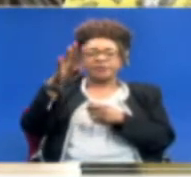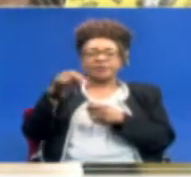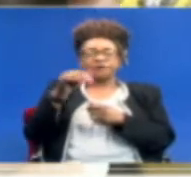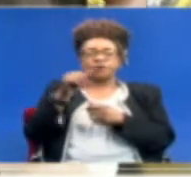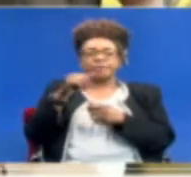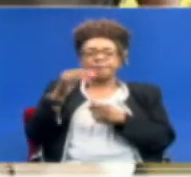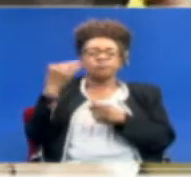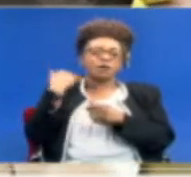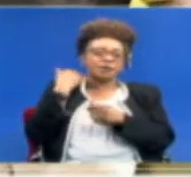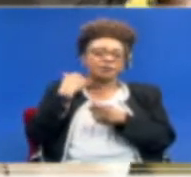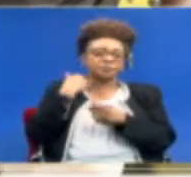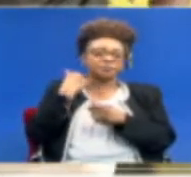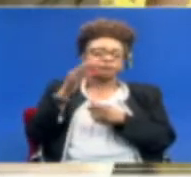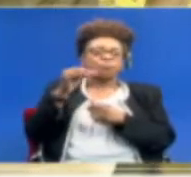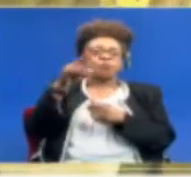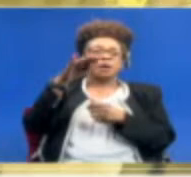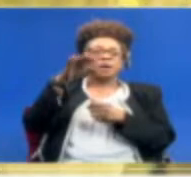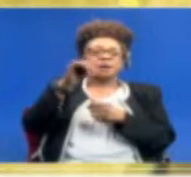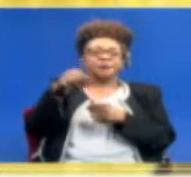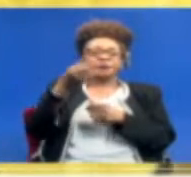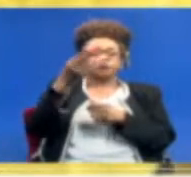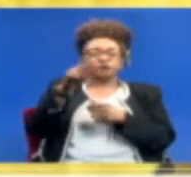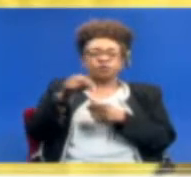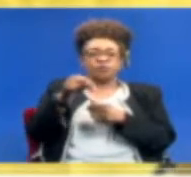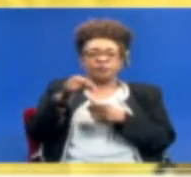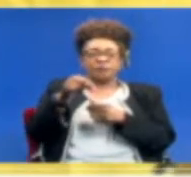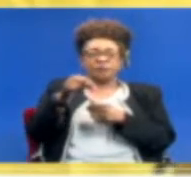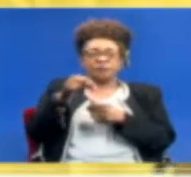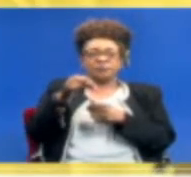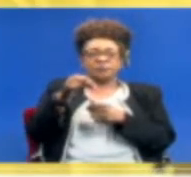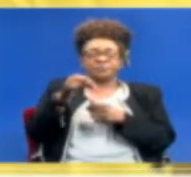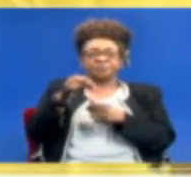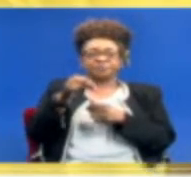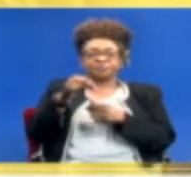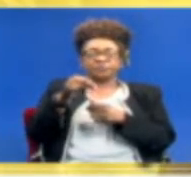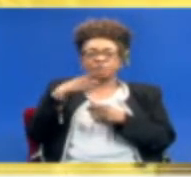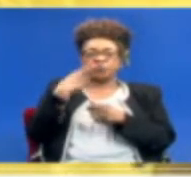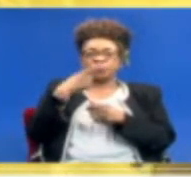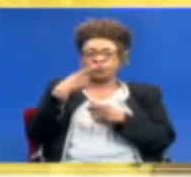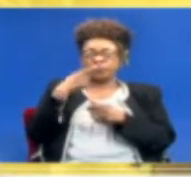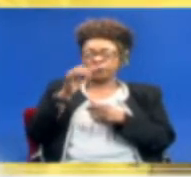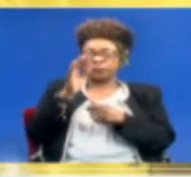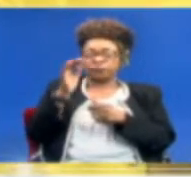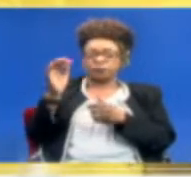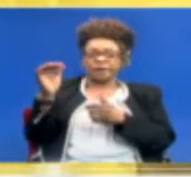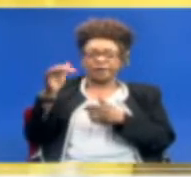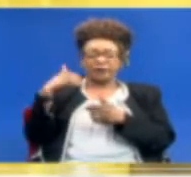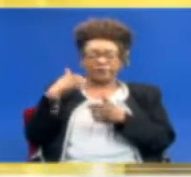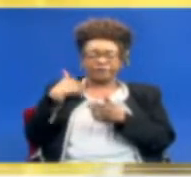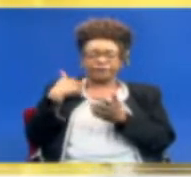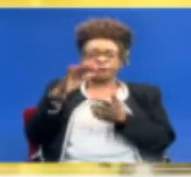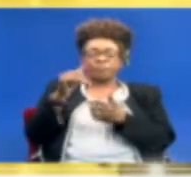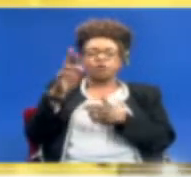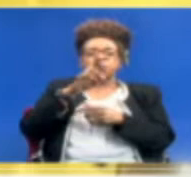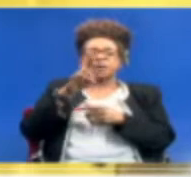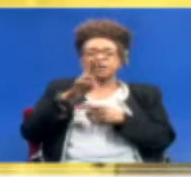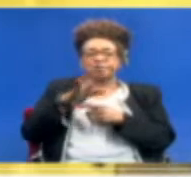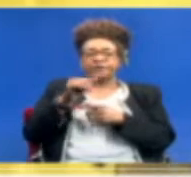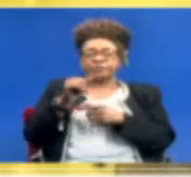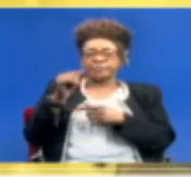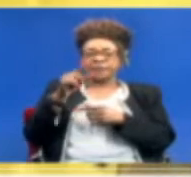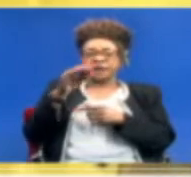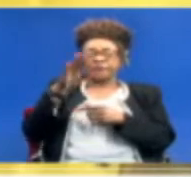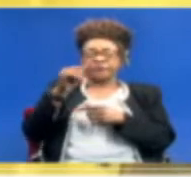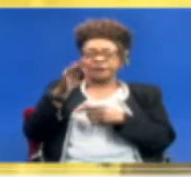Seal, Mganda John Toke Buya Mukana anayetua ndani ya himaya ya Ruaraka kutoka Gaddafi